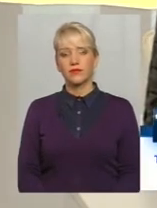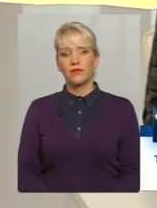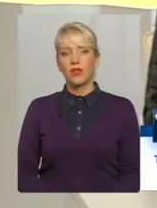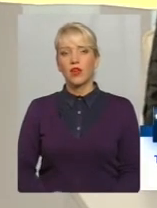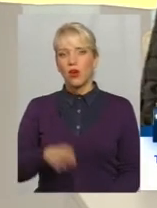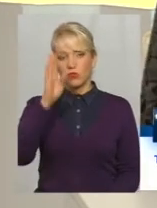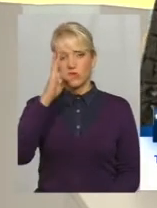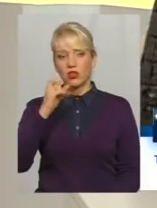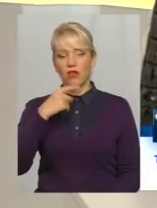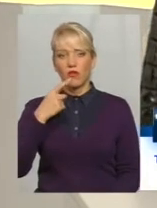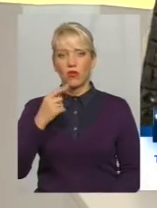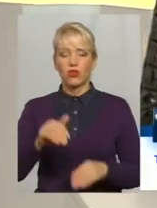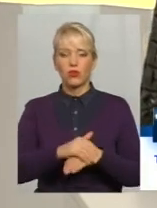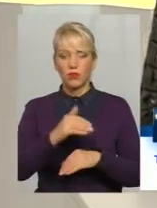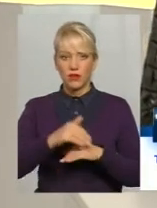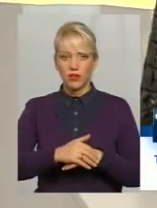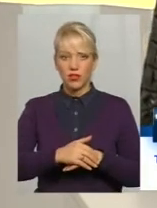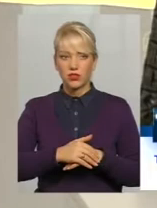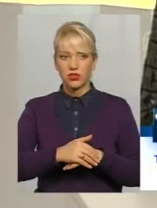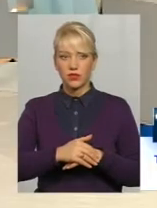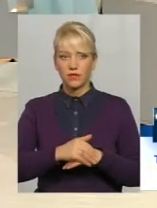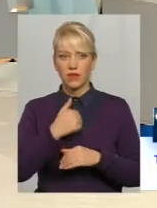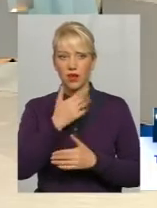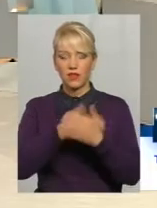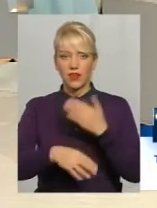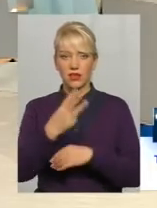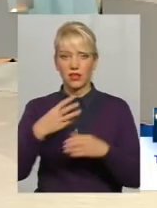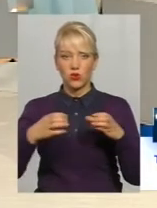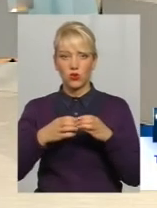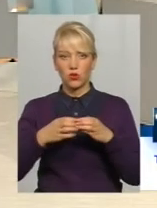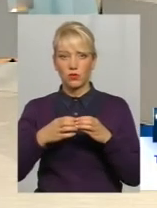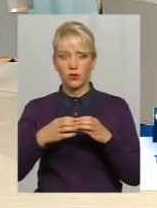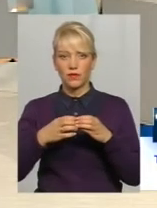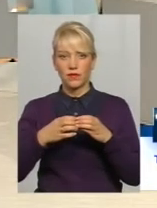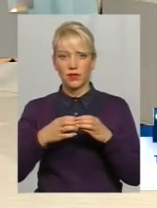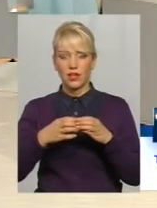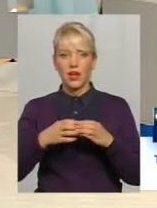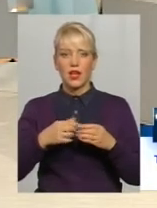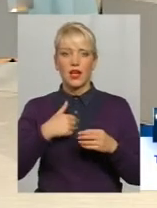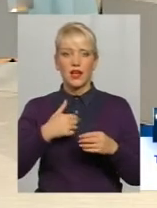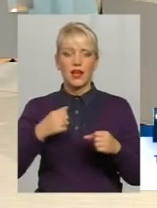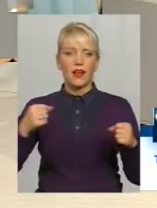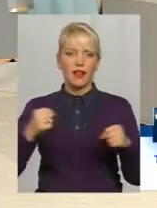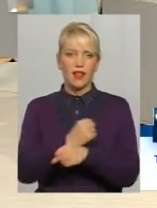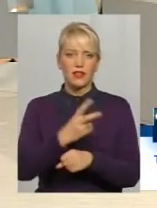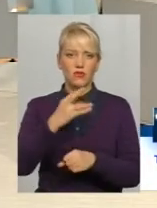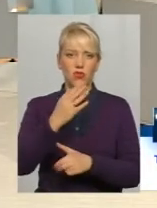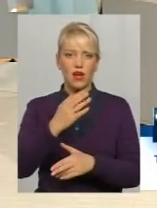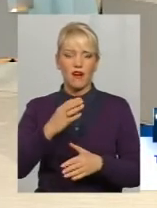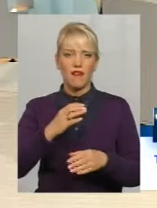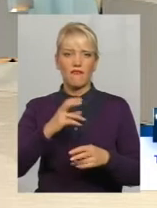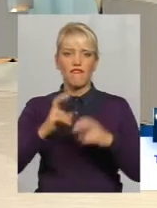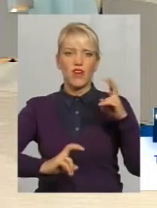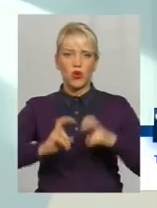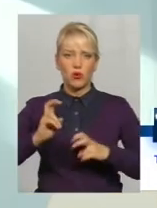Добрий вечір. Добрий вечір. Я інвалід третьої групи, каліцтво на виробництві. На сьогоднішній день у